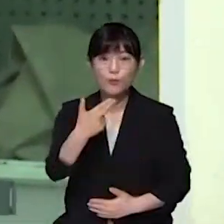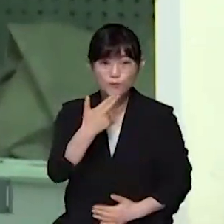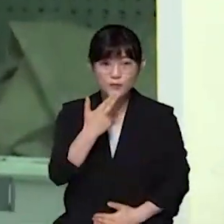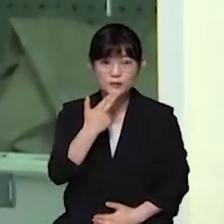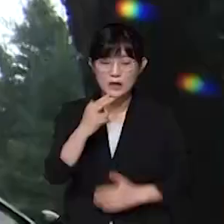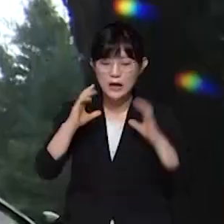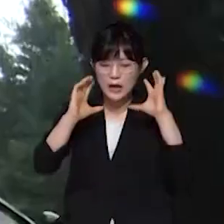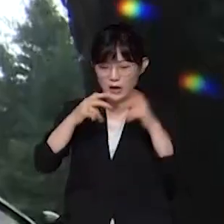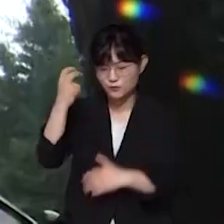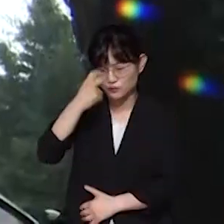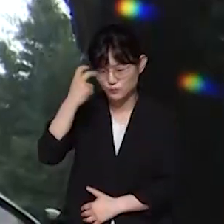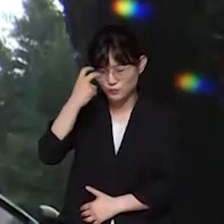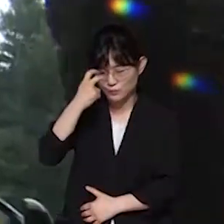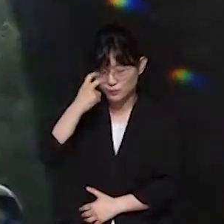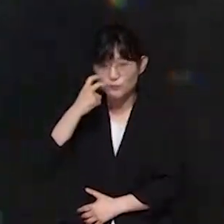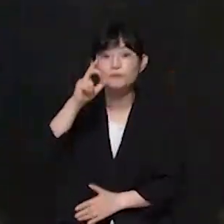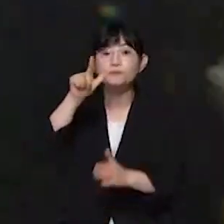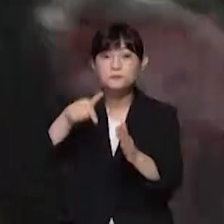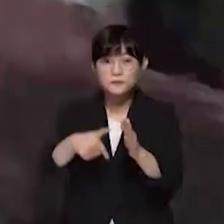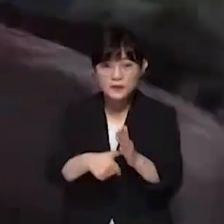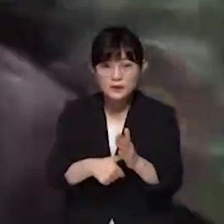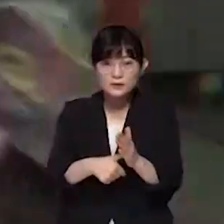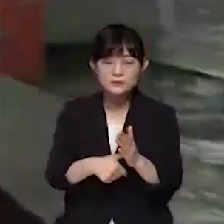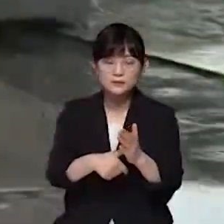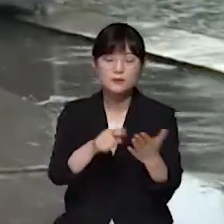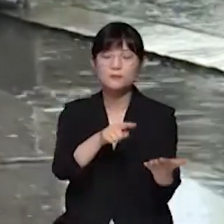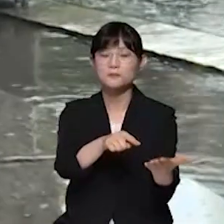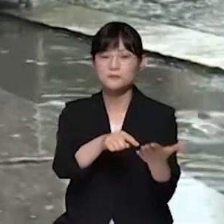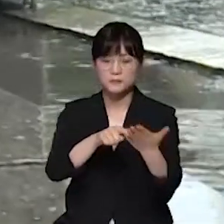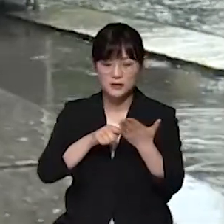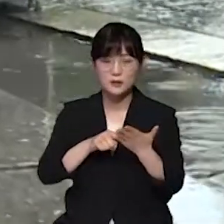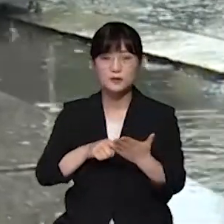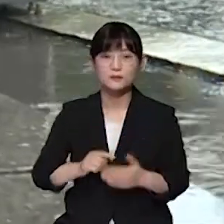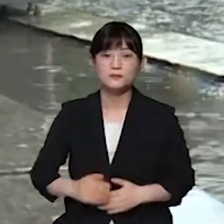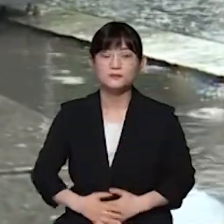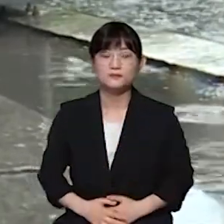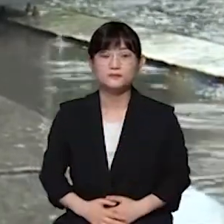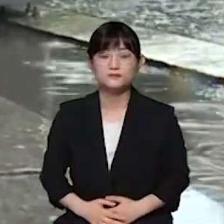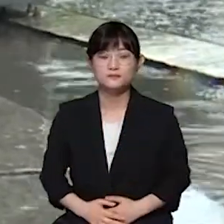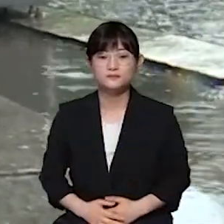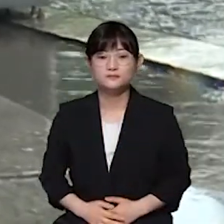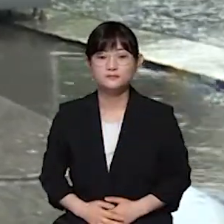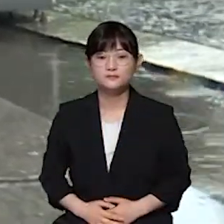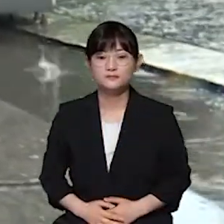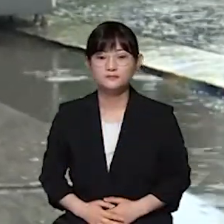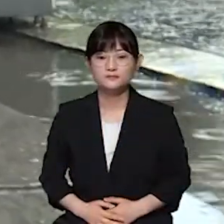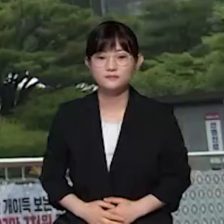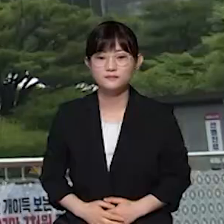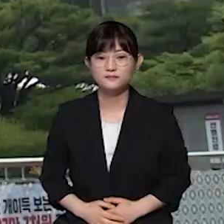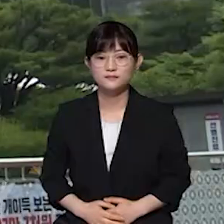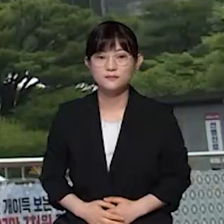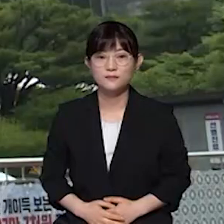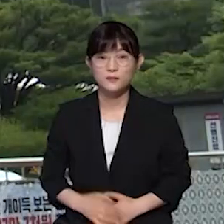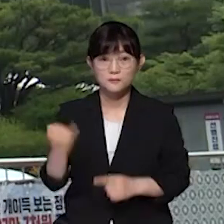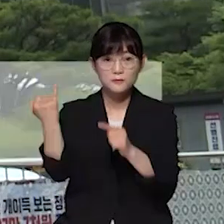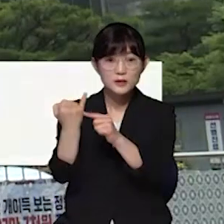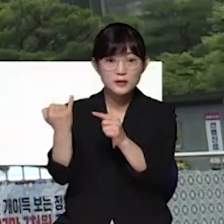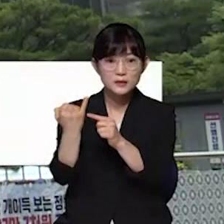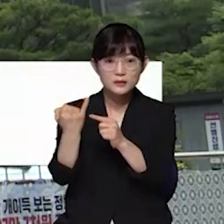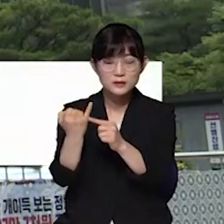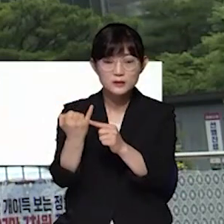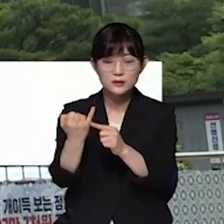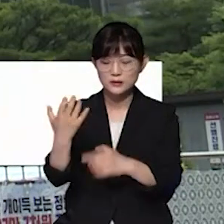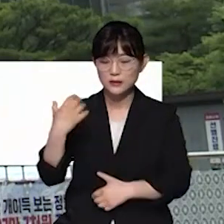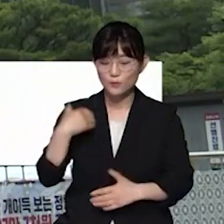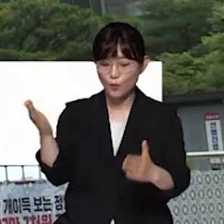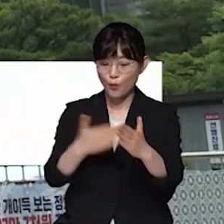신고는 되어 있지 않은 이른바 유령 영아에 대한 지자체 전수조사 과정에서 드러났습니다. A씨는 담당